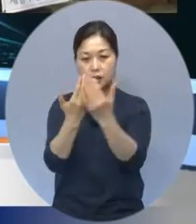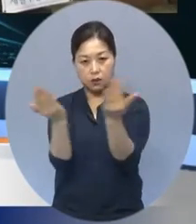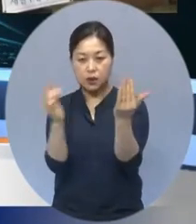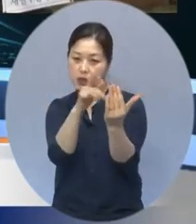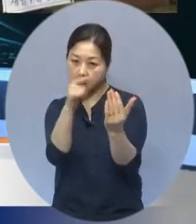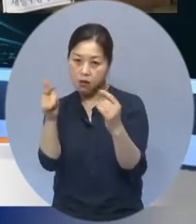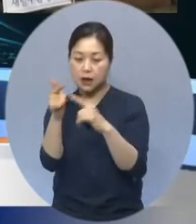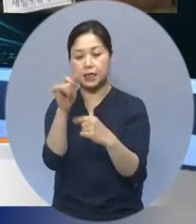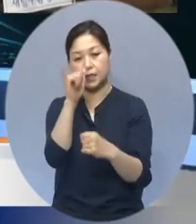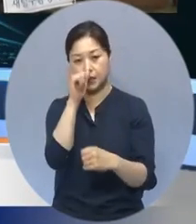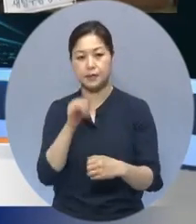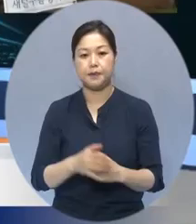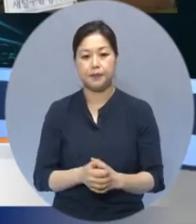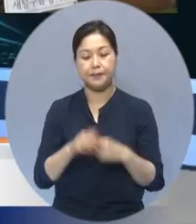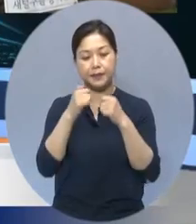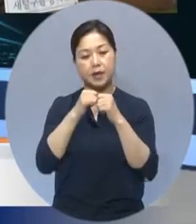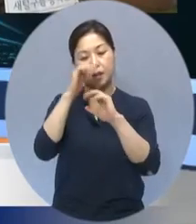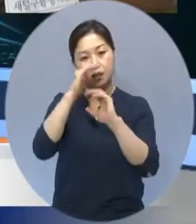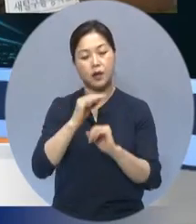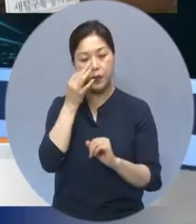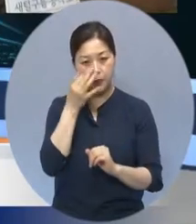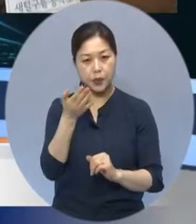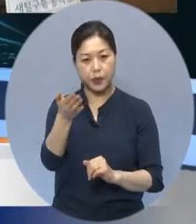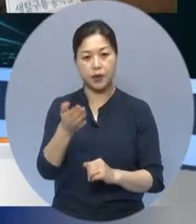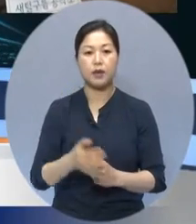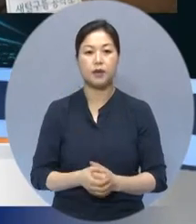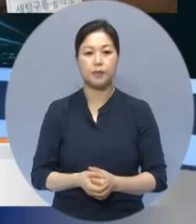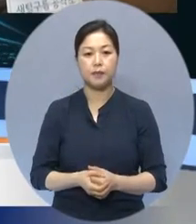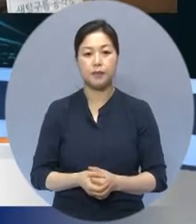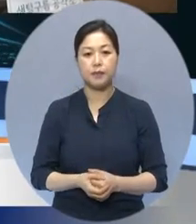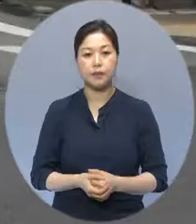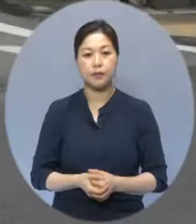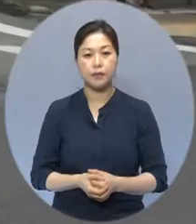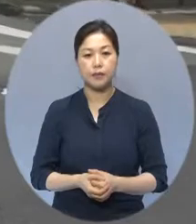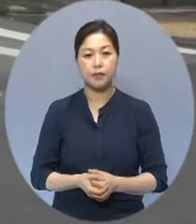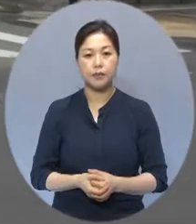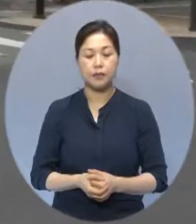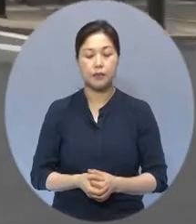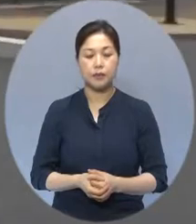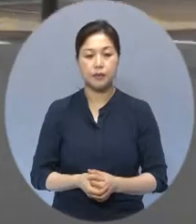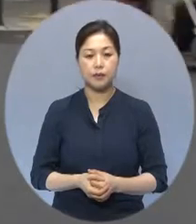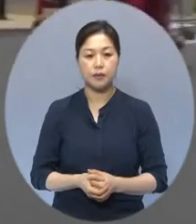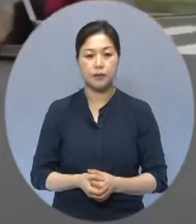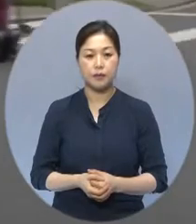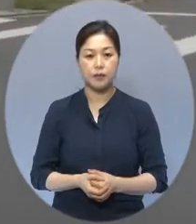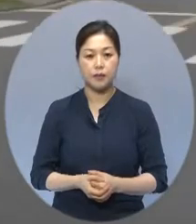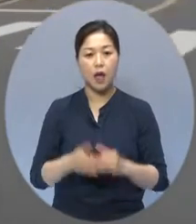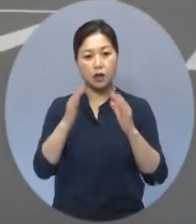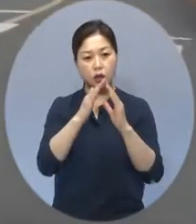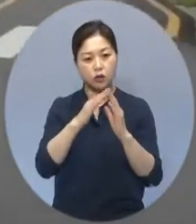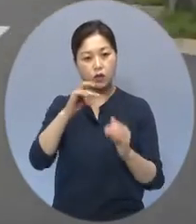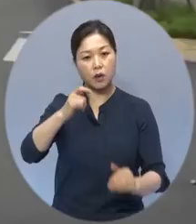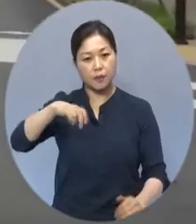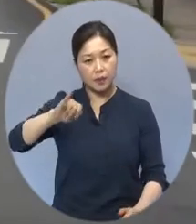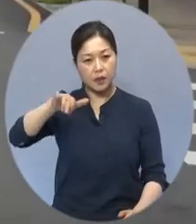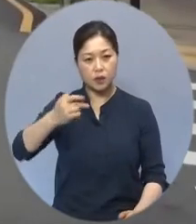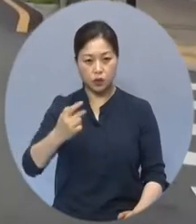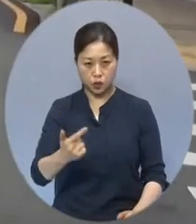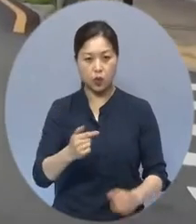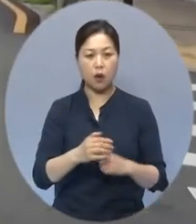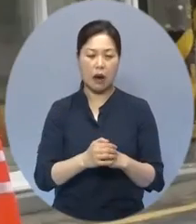다채롭게 구성되는데요. 자세한 소식 최정은 기자가 전합니다. 전주 선미촌이